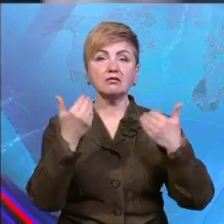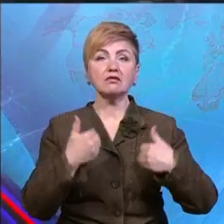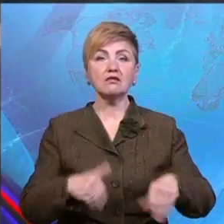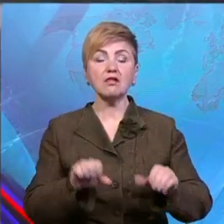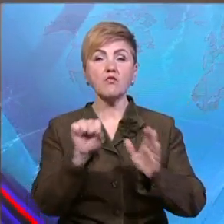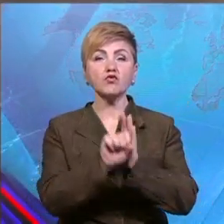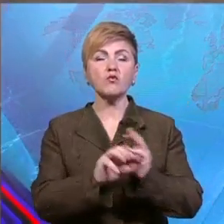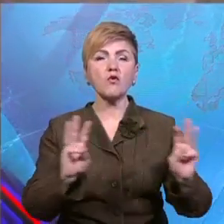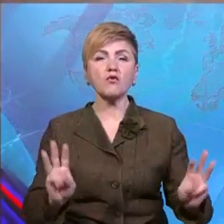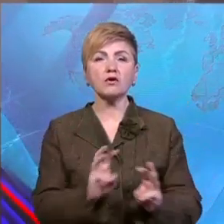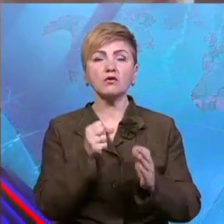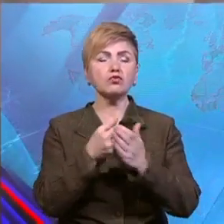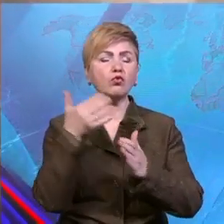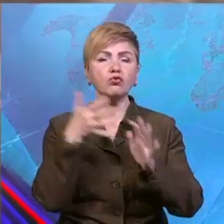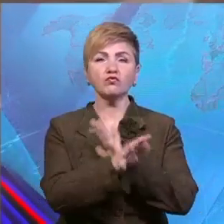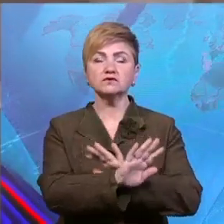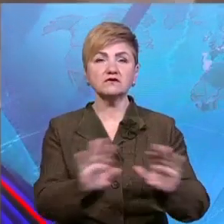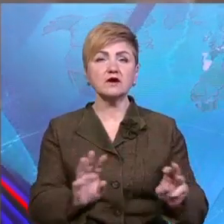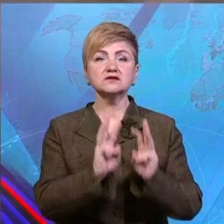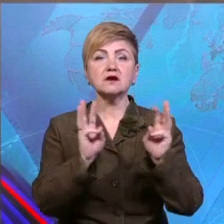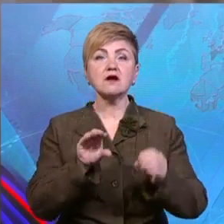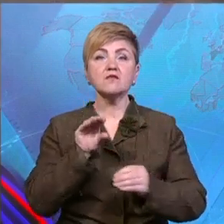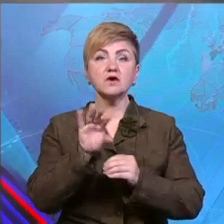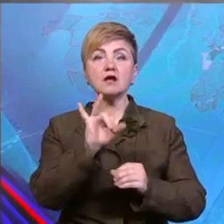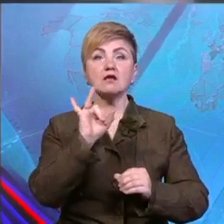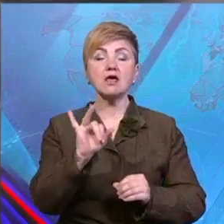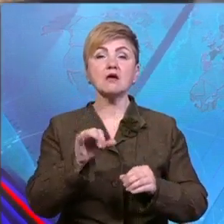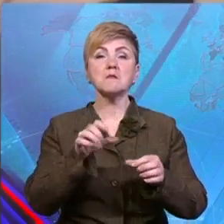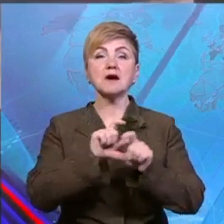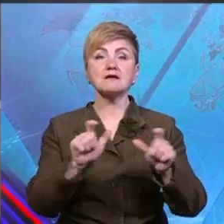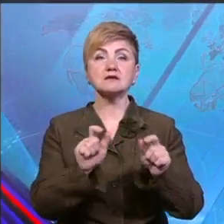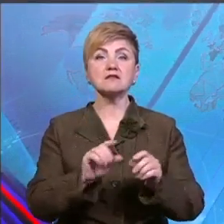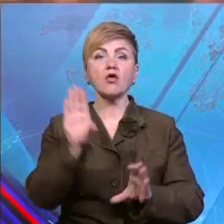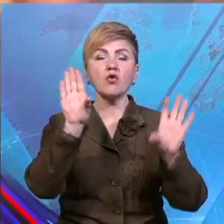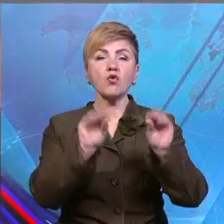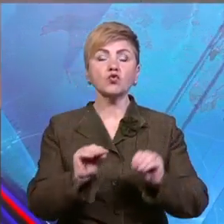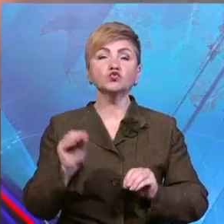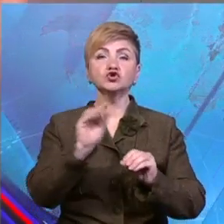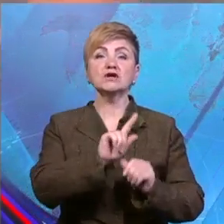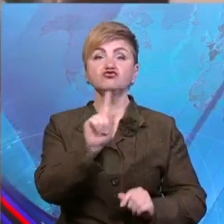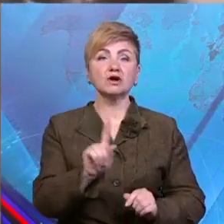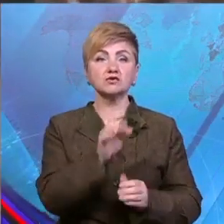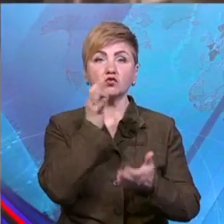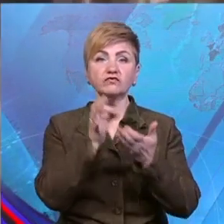погибших обгорели до неузнаваемости. Загоревшиеся автомобили и магазины тушили час. Ответственность за взрыв пока никто на себя не взял.